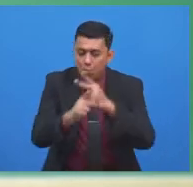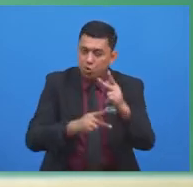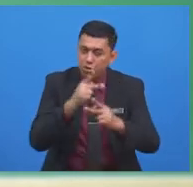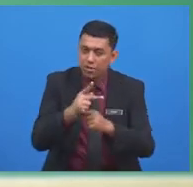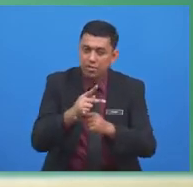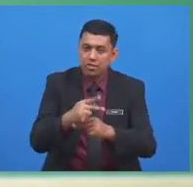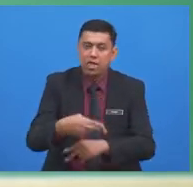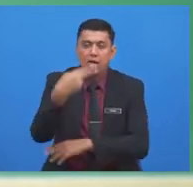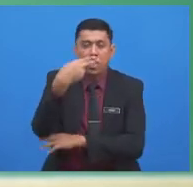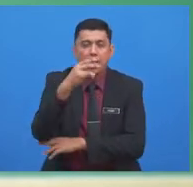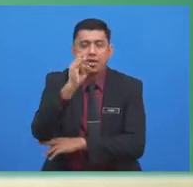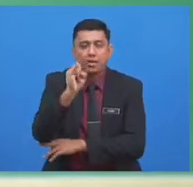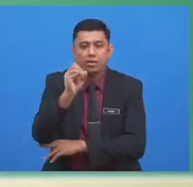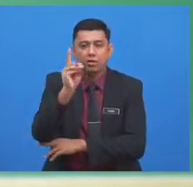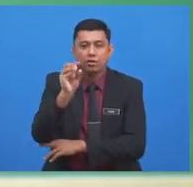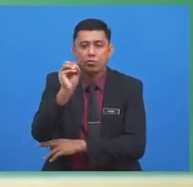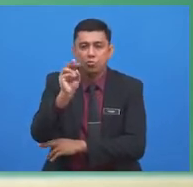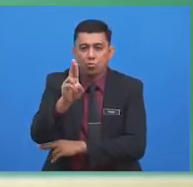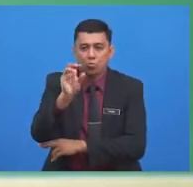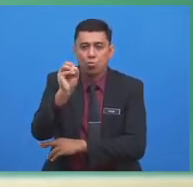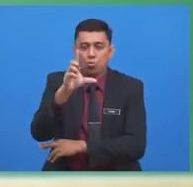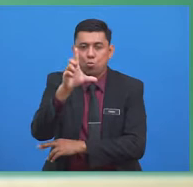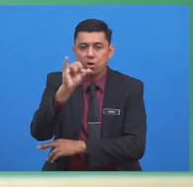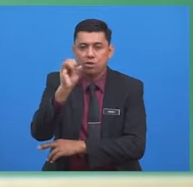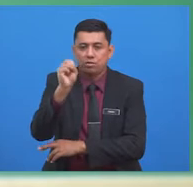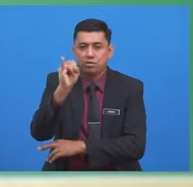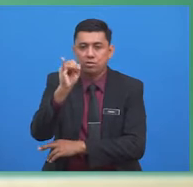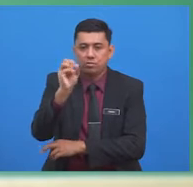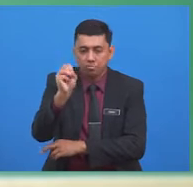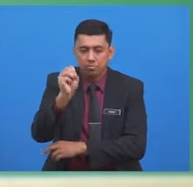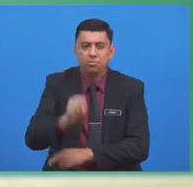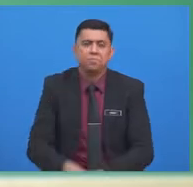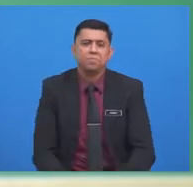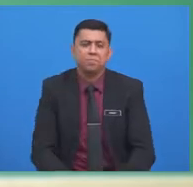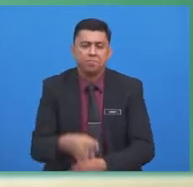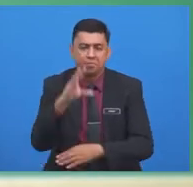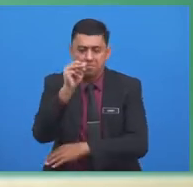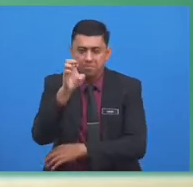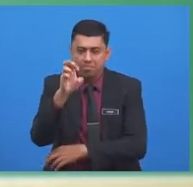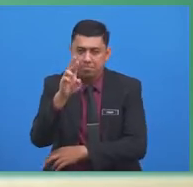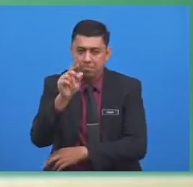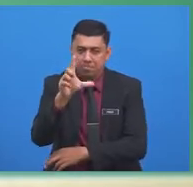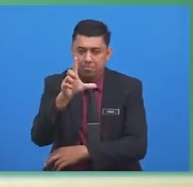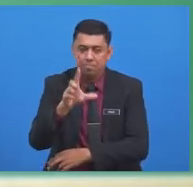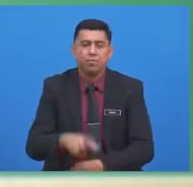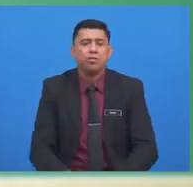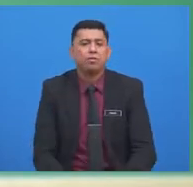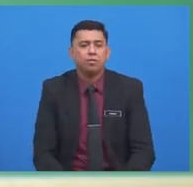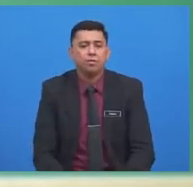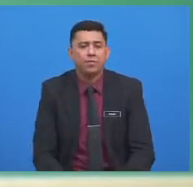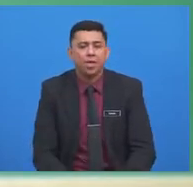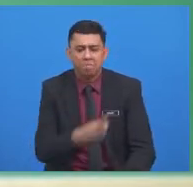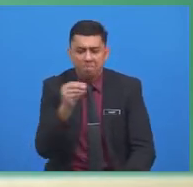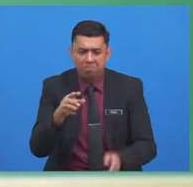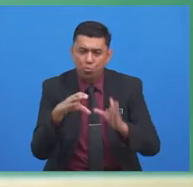proses hidrolisis. Proses hidrolisis membolehkan mineral batuan seperti kuartza,